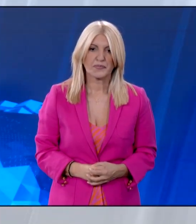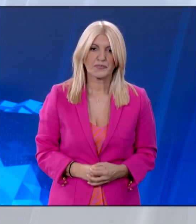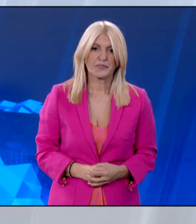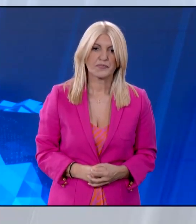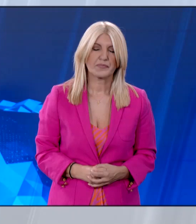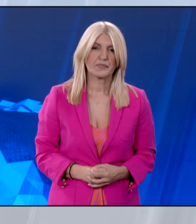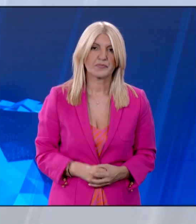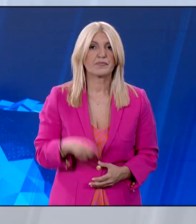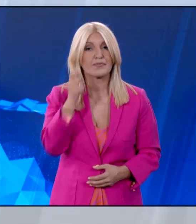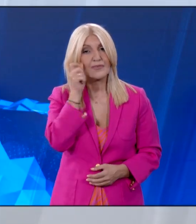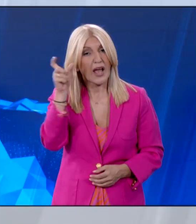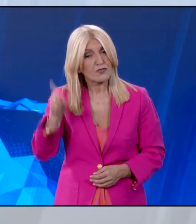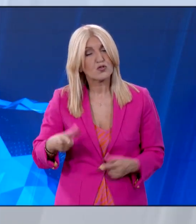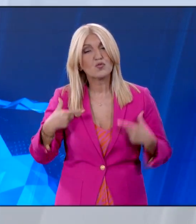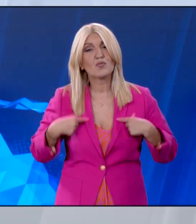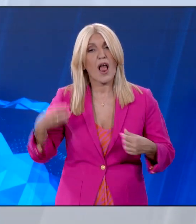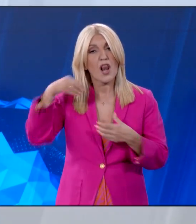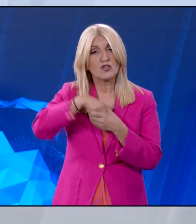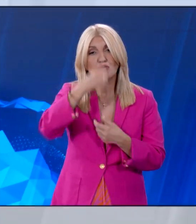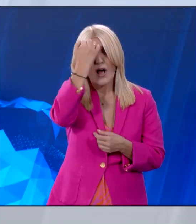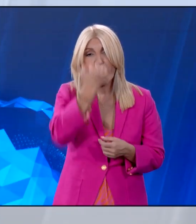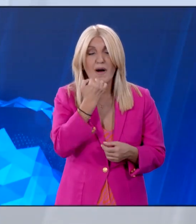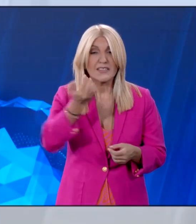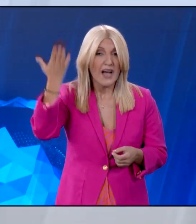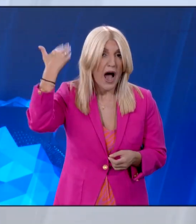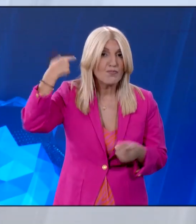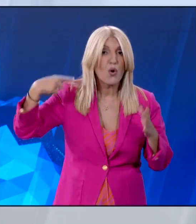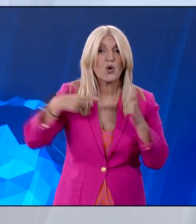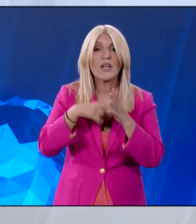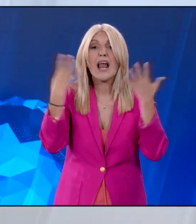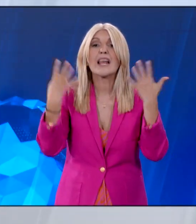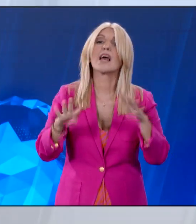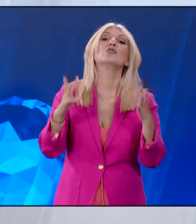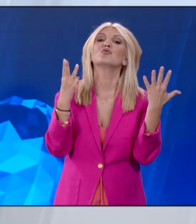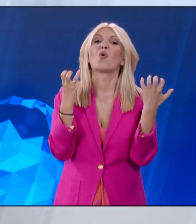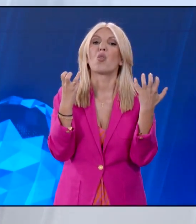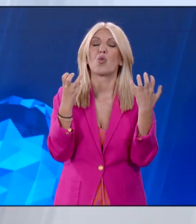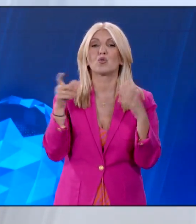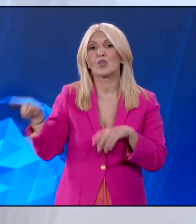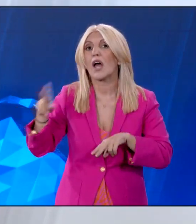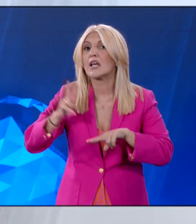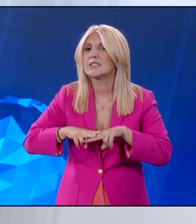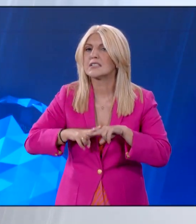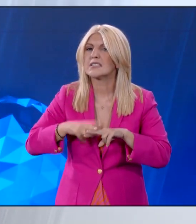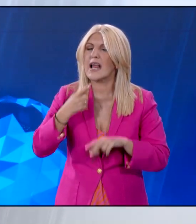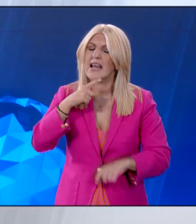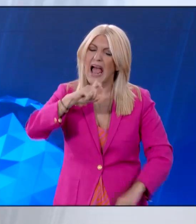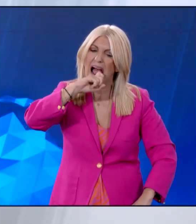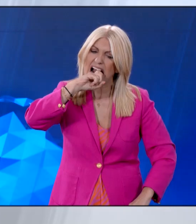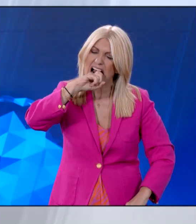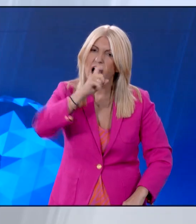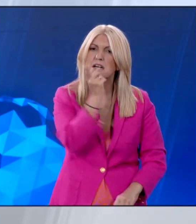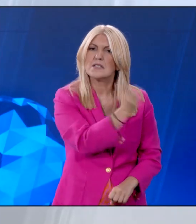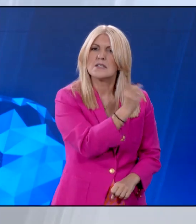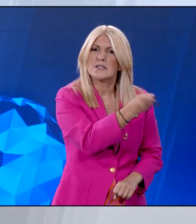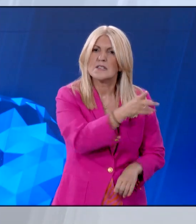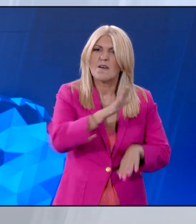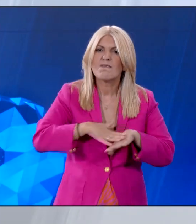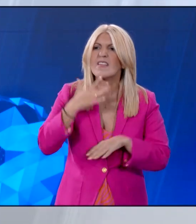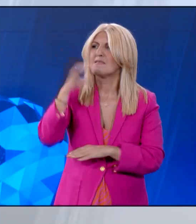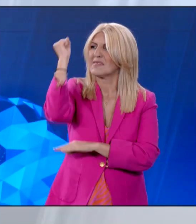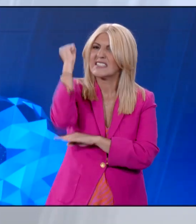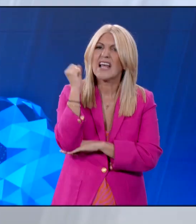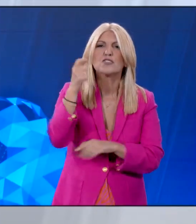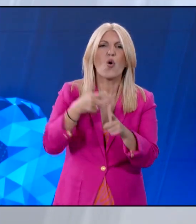Ήταν μέλος της Χαμάς από τη δεκαετία του 80, με το Ισραήλ να τον κατηγορεί για σειρά βομβιστικών επιθέσεων σε στάσεις λεωφορείων, καθώς και για